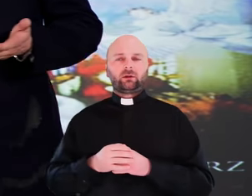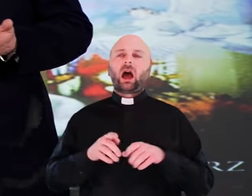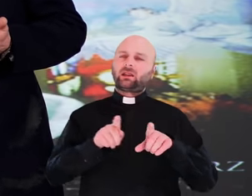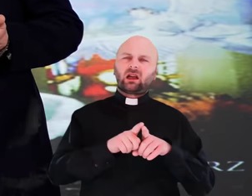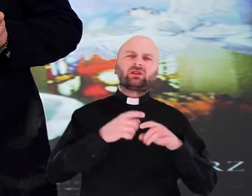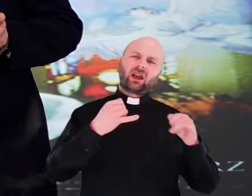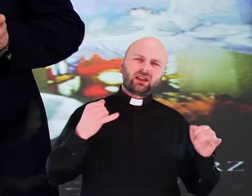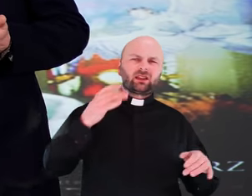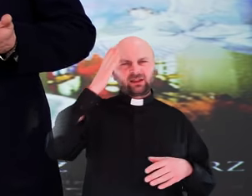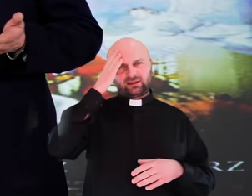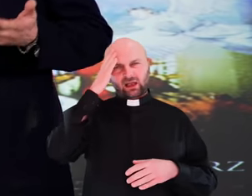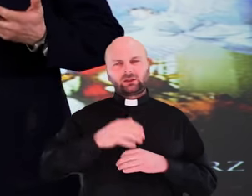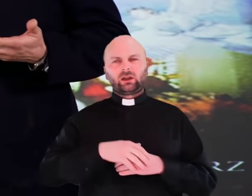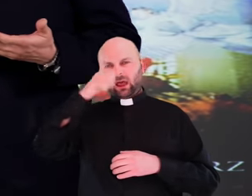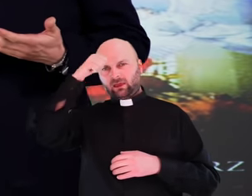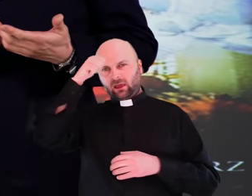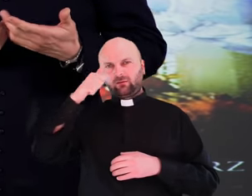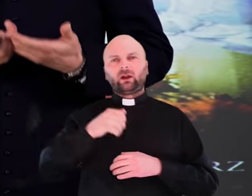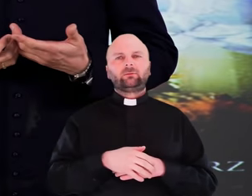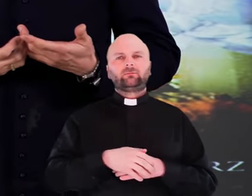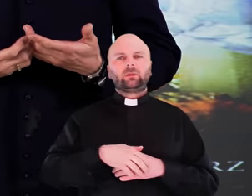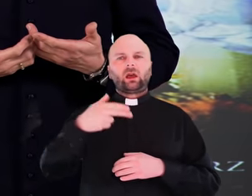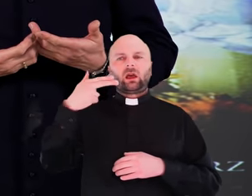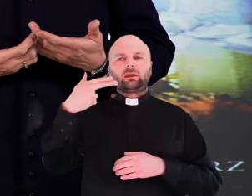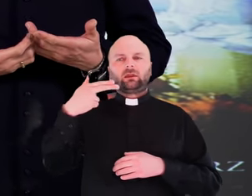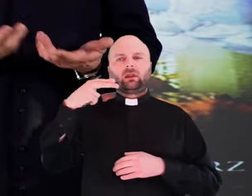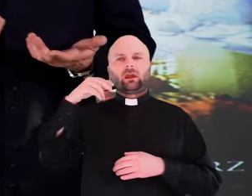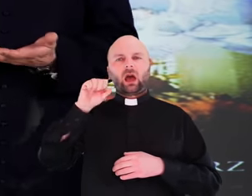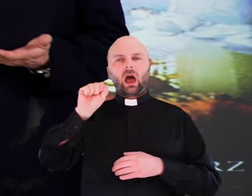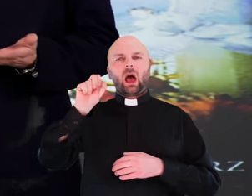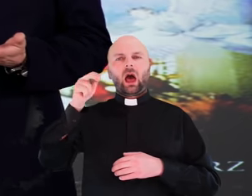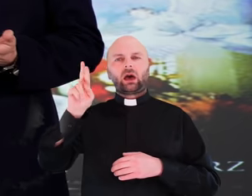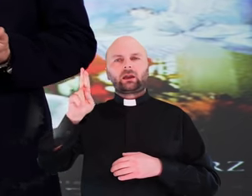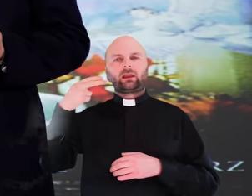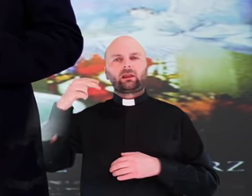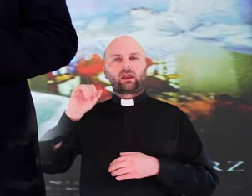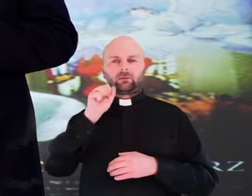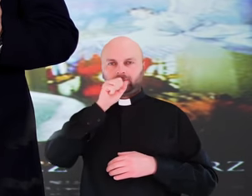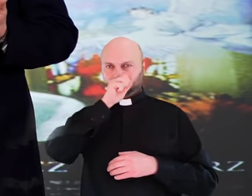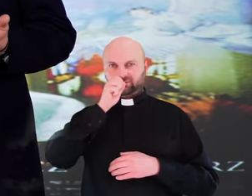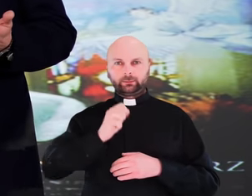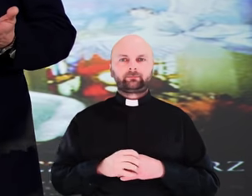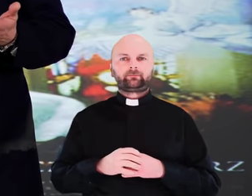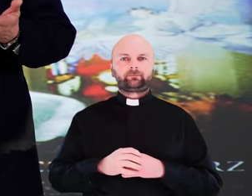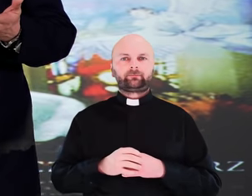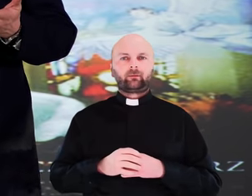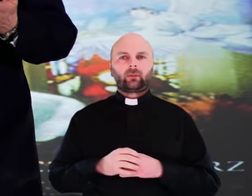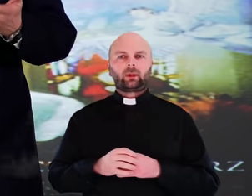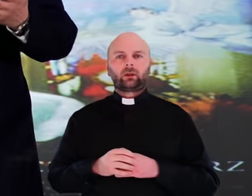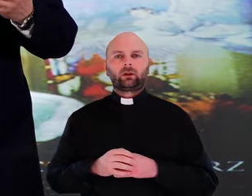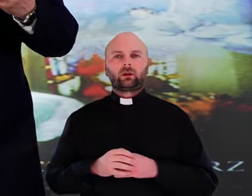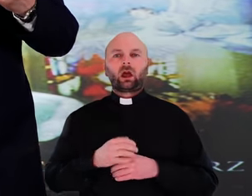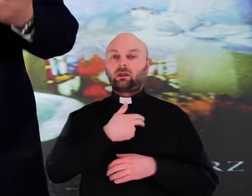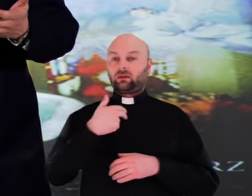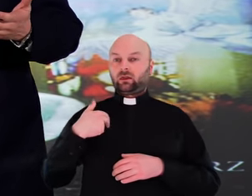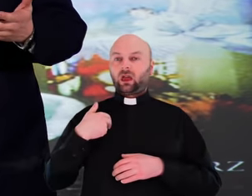znacie, zatytułowana Największy z cudów. Ale przede wszystkim będą nam potrzebne nasze